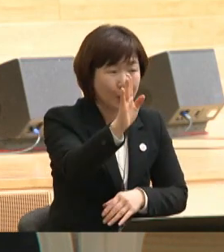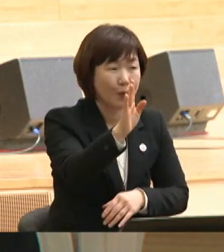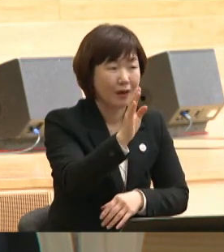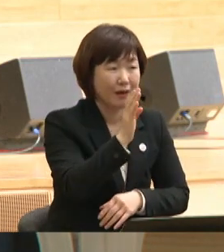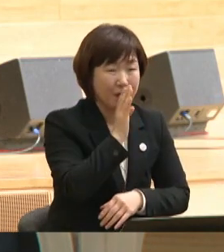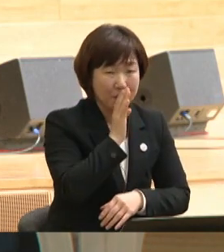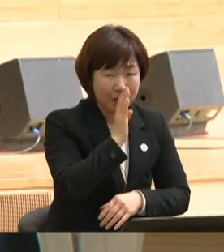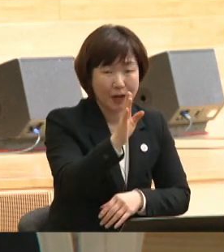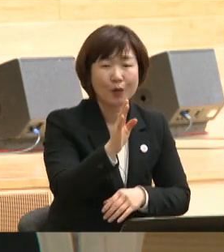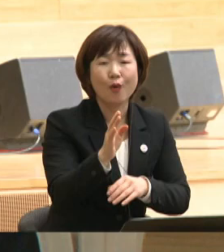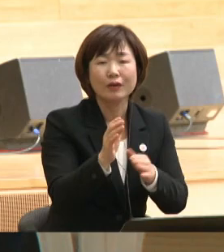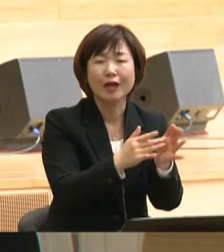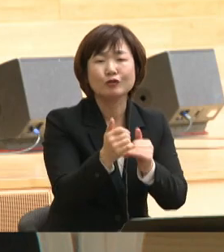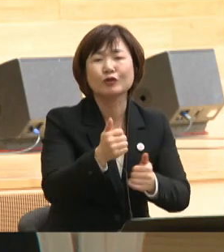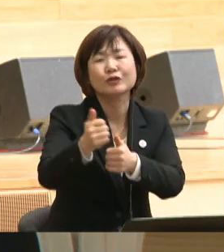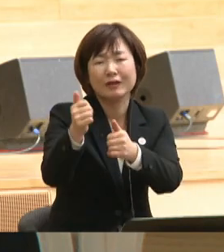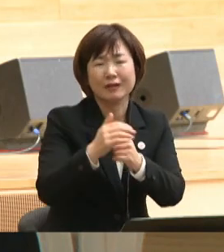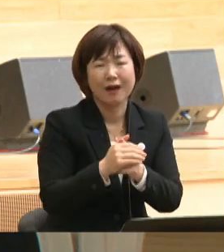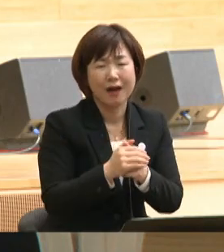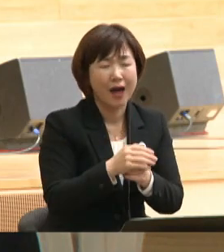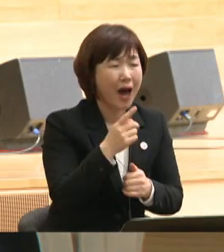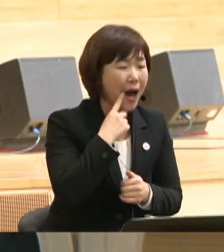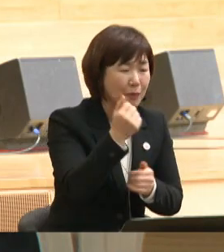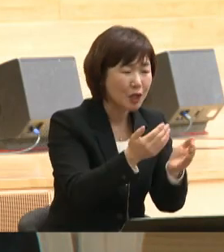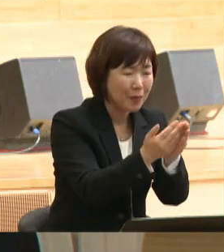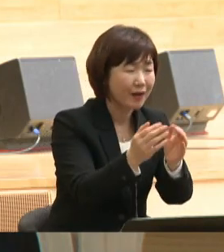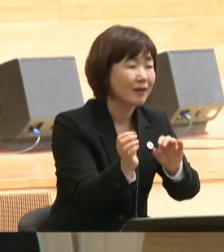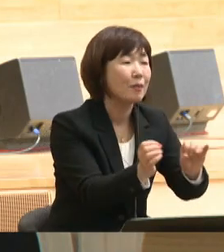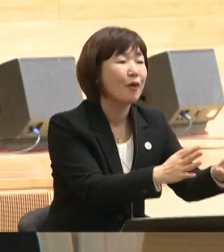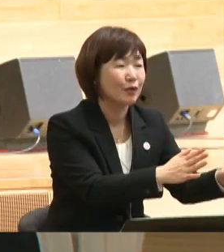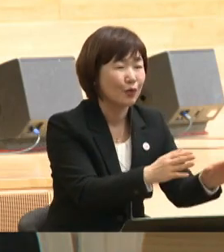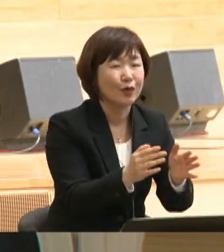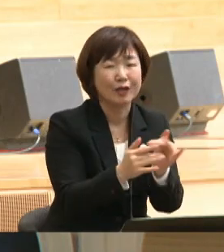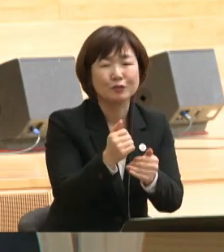배와 아버지를 버려두고 예수를 나눕니다